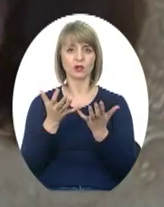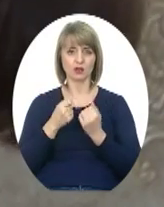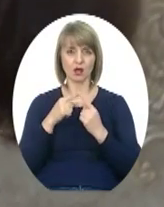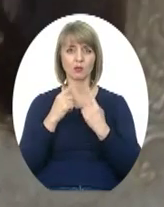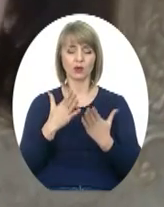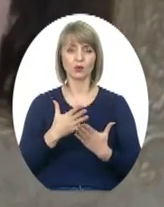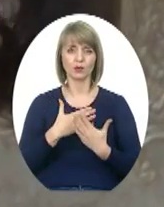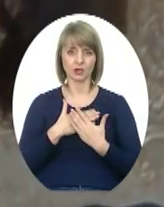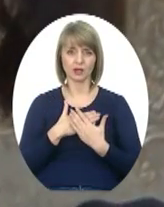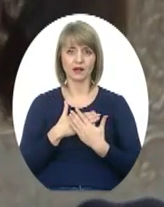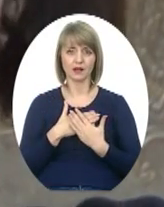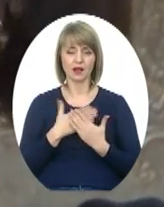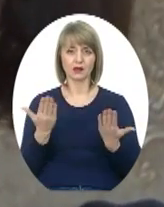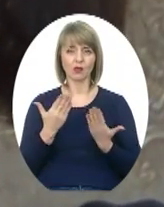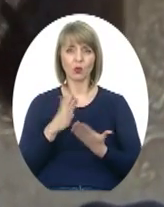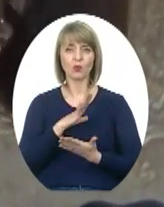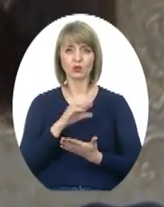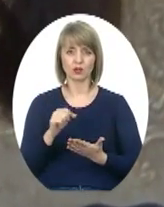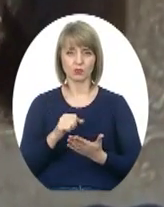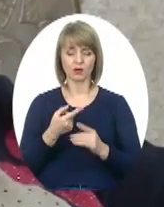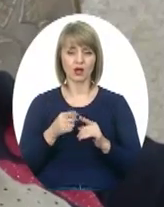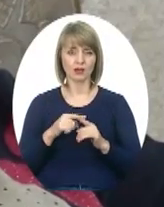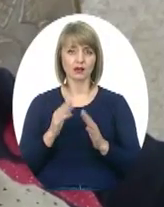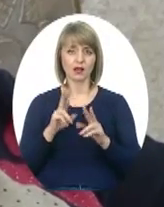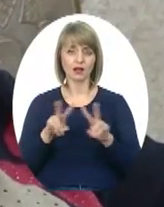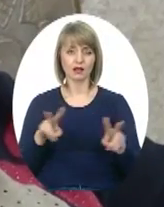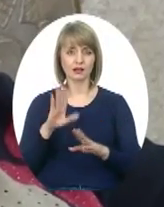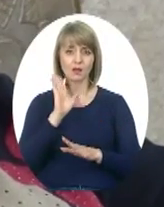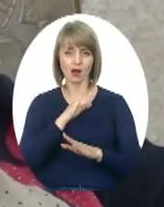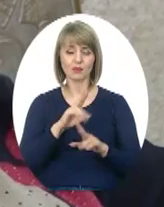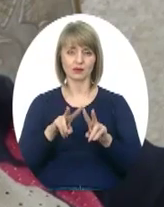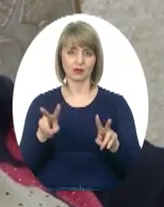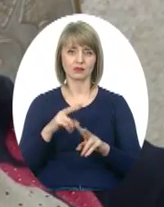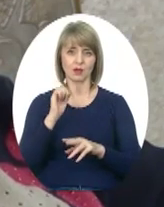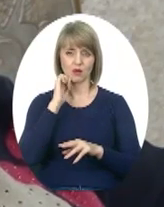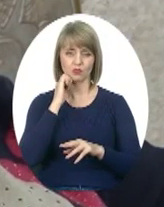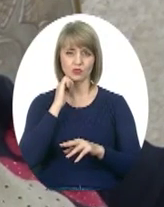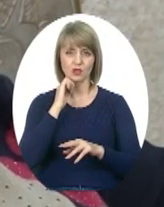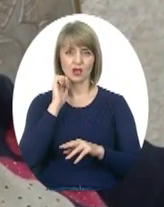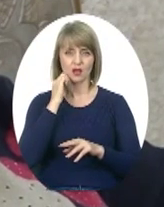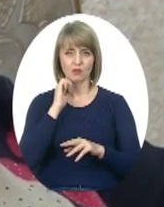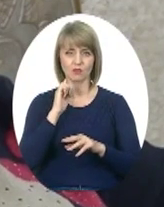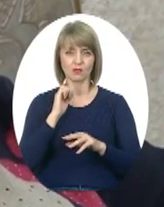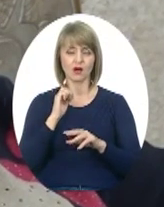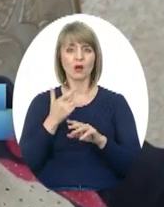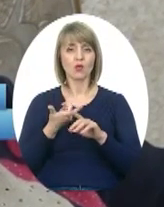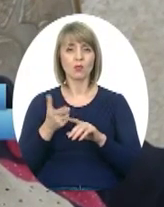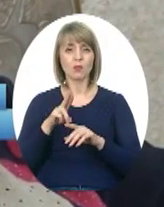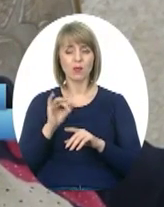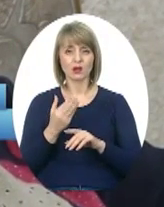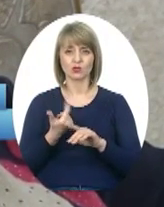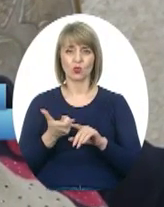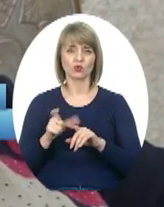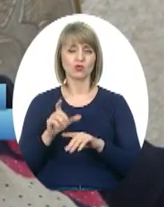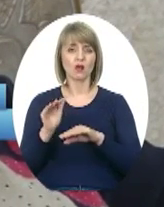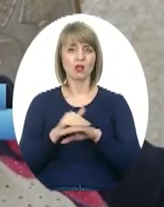сразу приняла, полюбила, какой бы он ни был. Это как для мамы, так и для бабушки. Он, Павлуша, очень ласковый